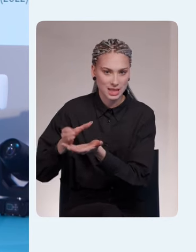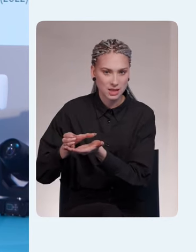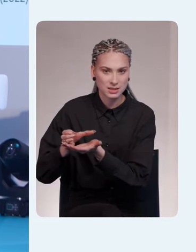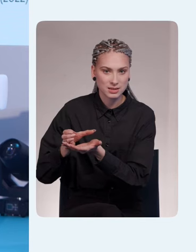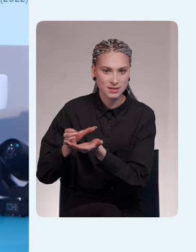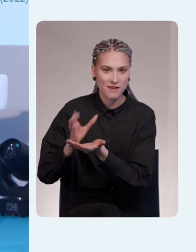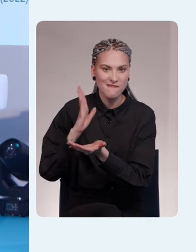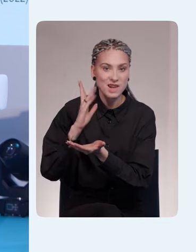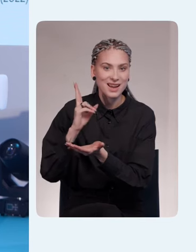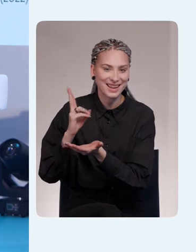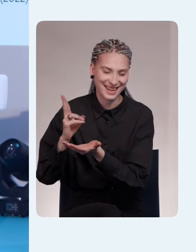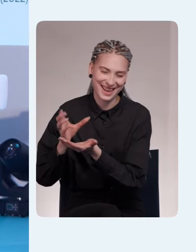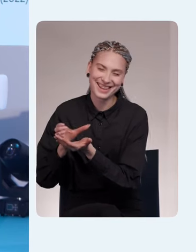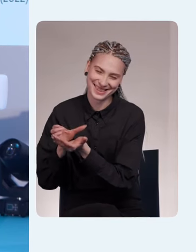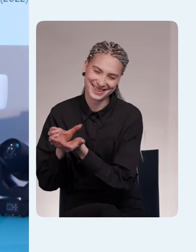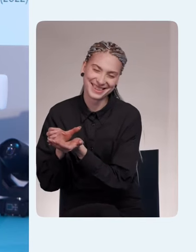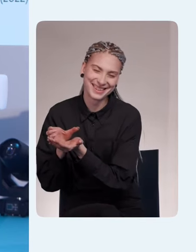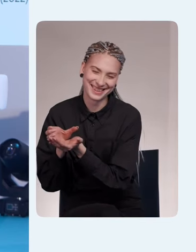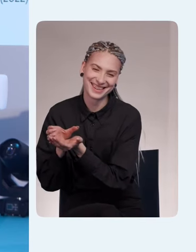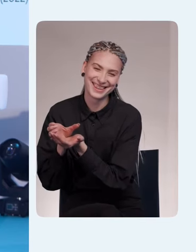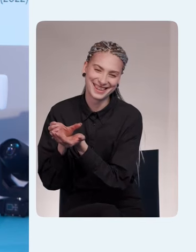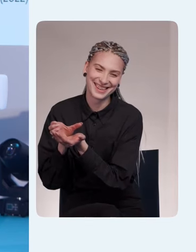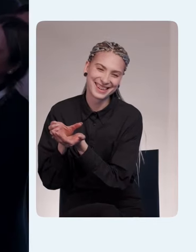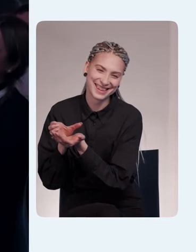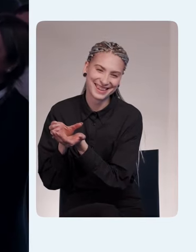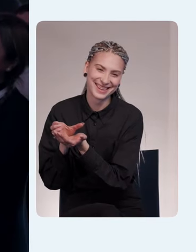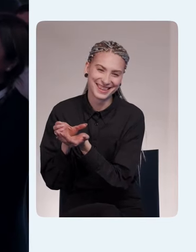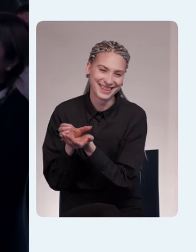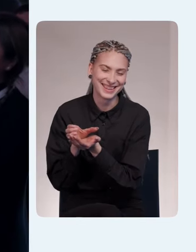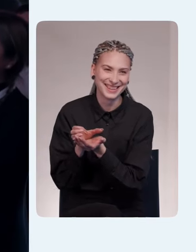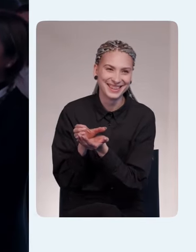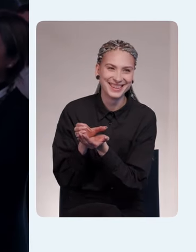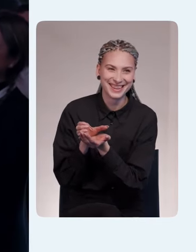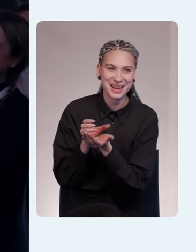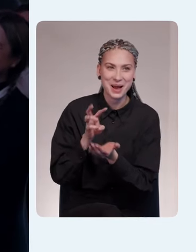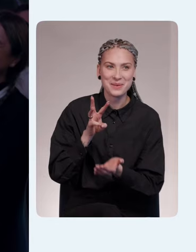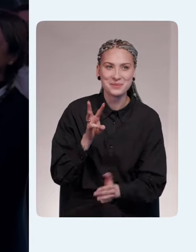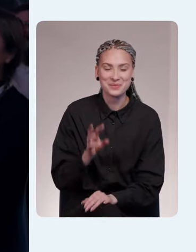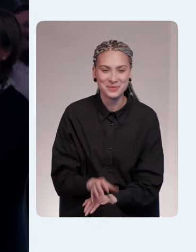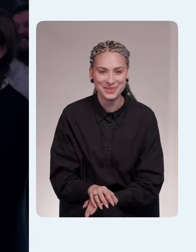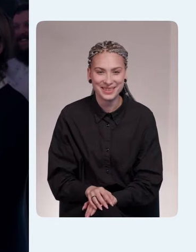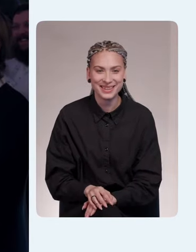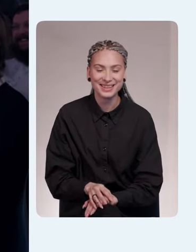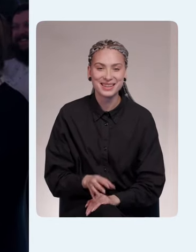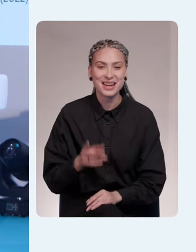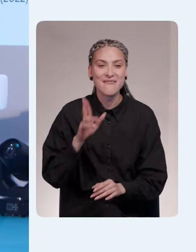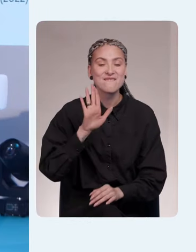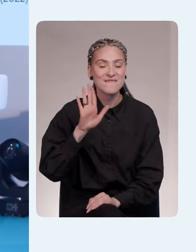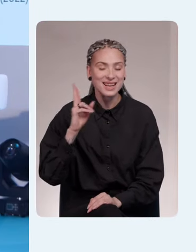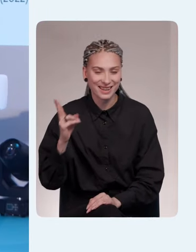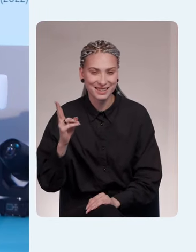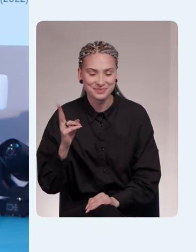станция ВК. Вот так. Вот в этом я немножечко и... Все было хорошо до этого